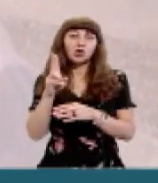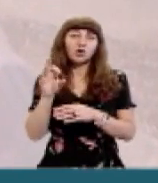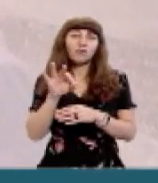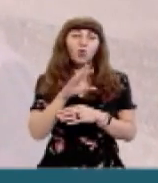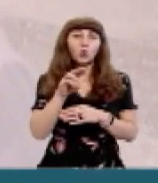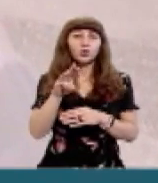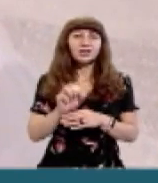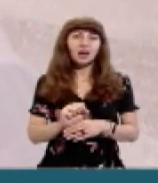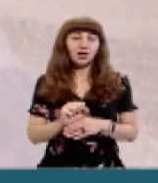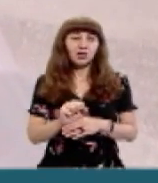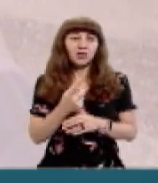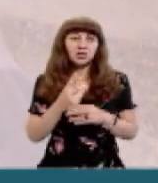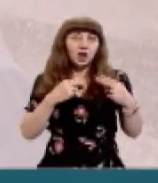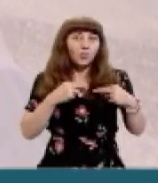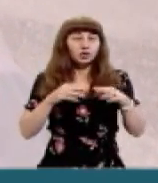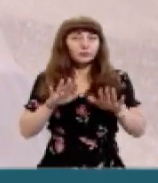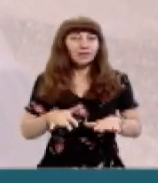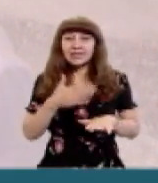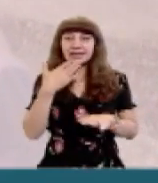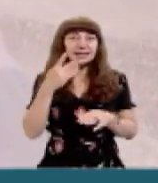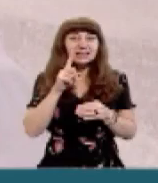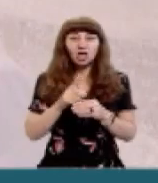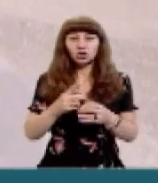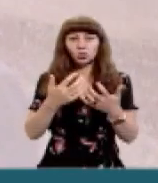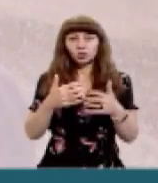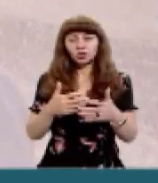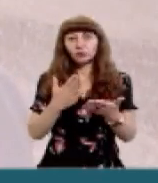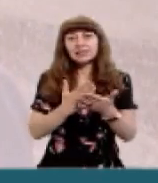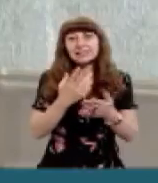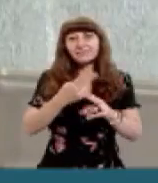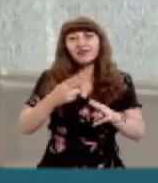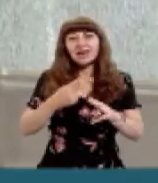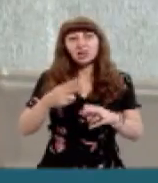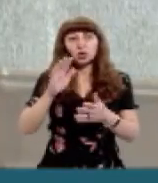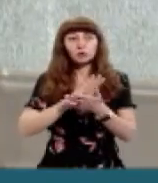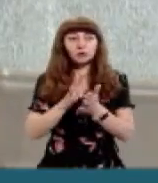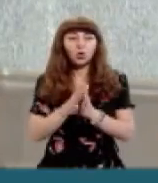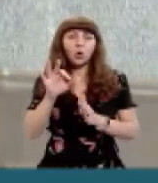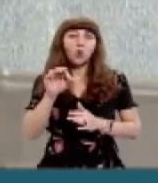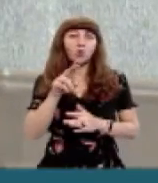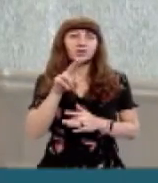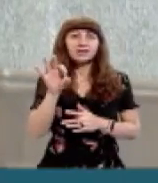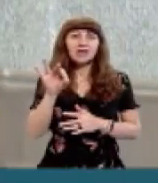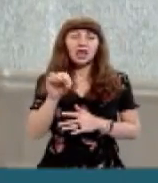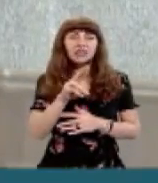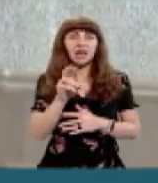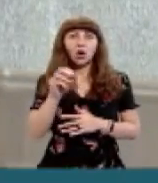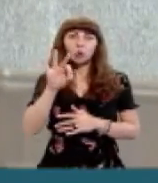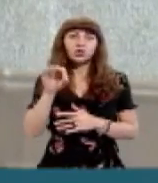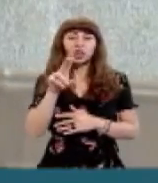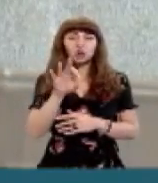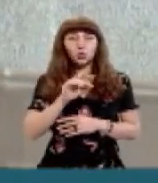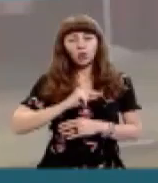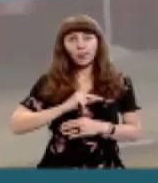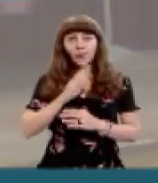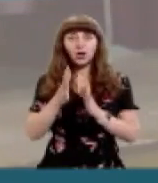рабочие места здесь не должны учитываться, которые на тяжелые и с вредными условиями труда. Оксана Отечко на протяжении нескольких лет работает специалистом